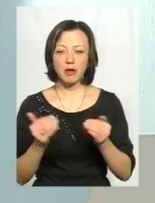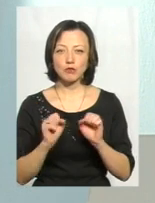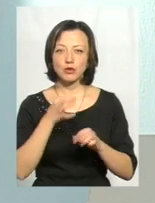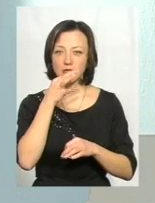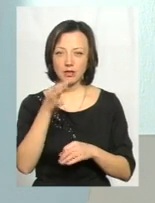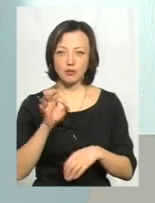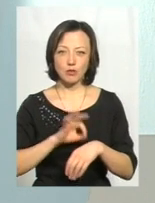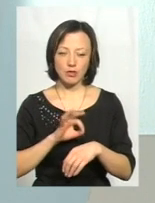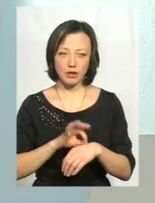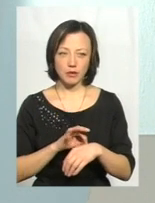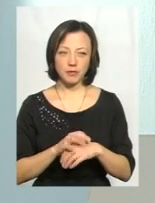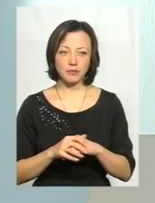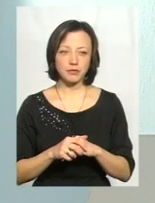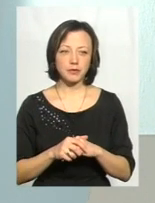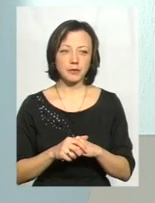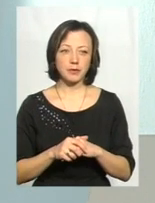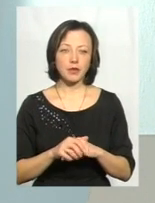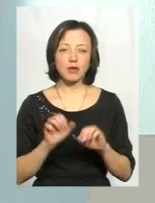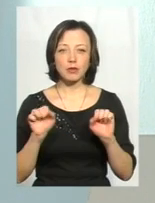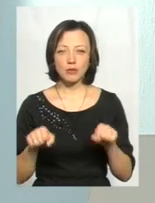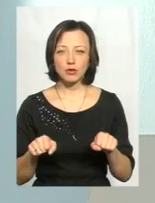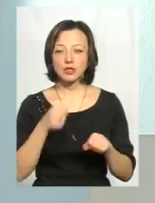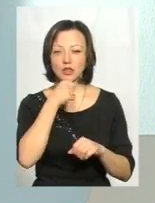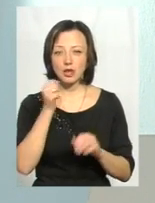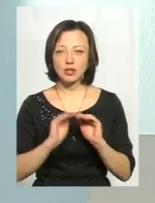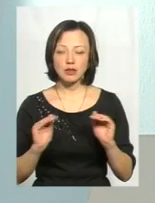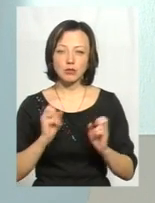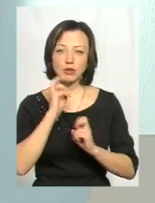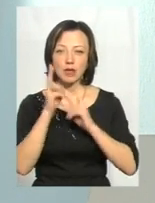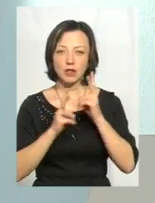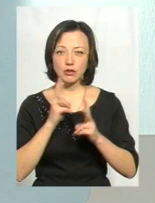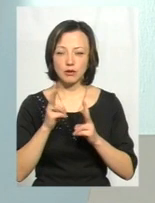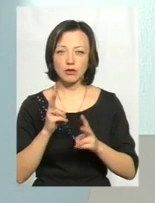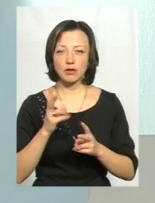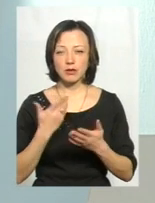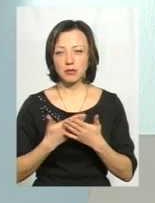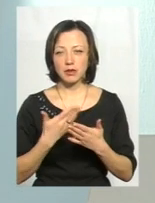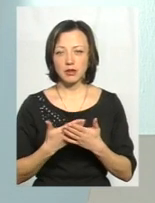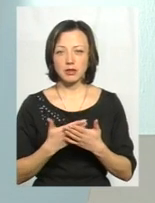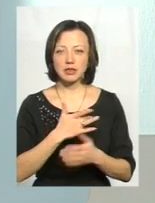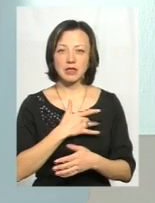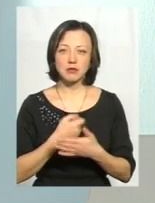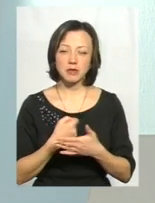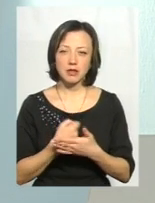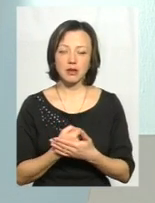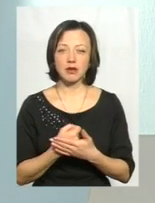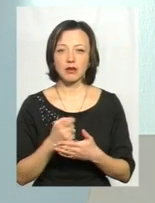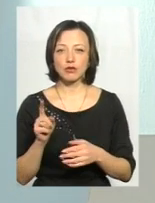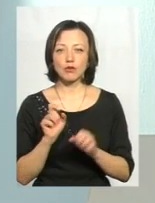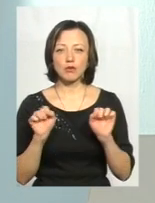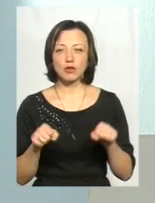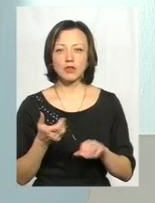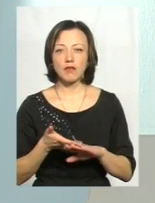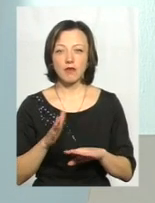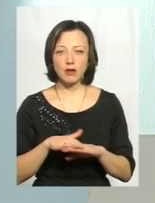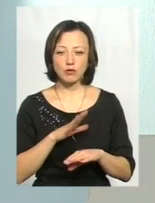сказати, що їх щось турбує. Ну, вони можуть вже, старші дітки можуть поскаржитися, що їх турбує серцебиття, що їм може